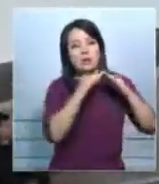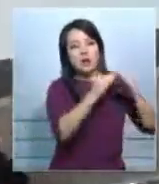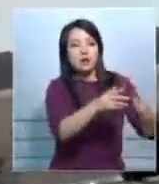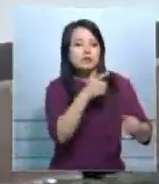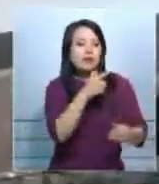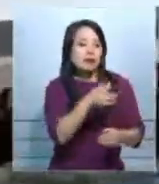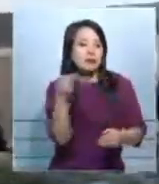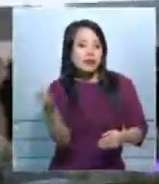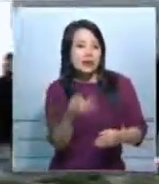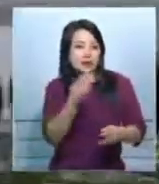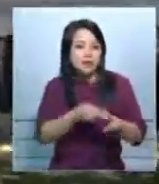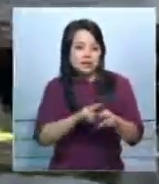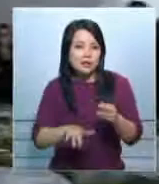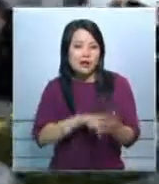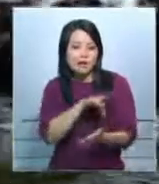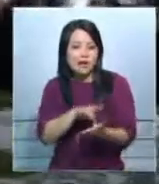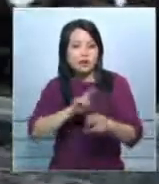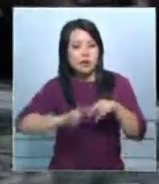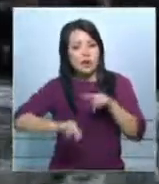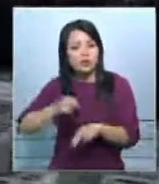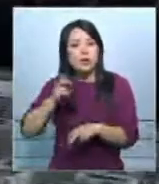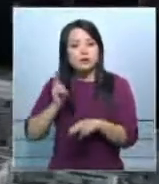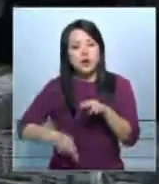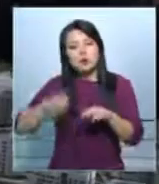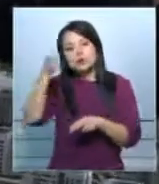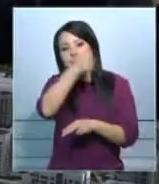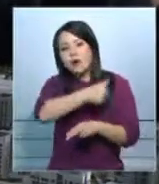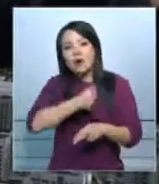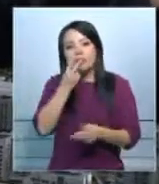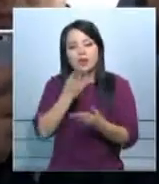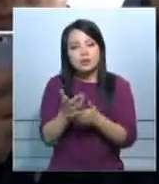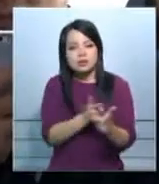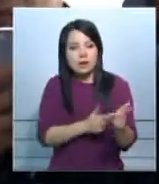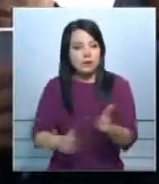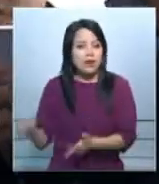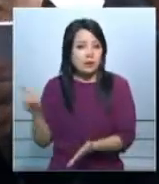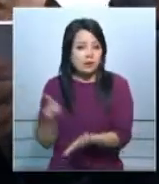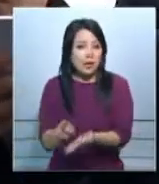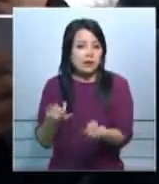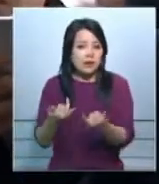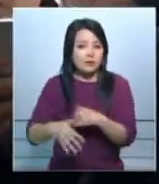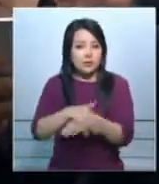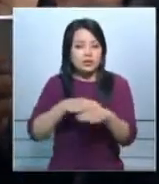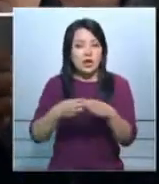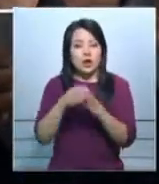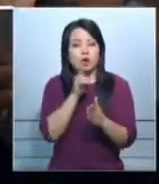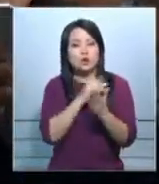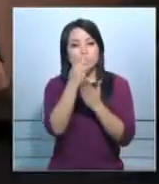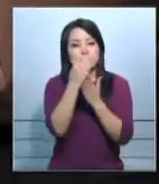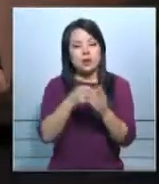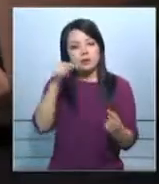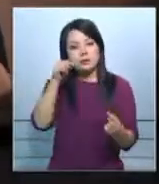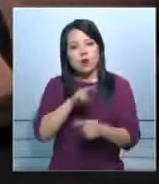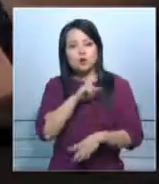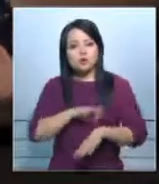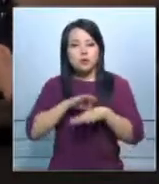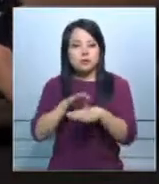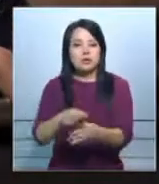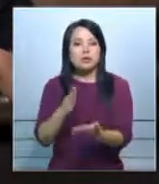тамашалады. Айта кетейік, қалашық құрылысы жыл аяғына дейін аяқталуы тиіс. Мердігерлердің айтуынша, жұмыс кестеге сәйкес жүріп